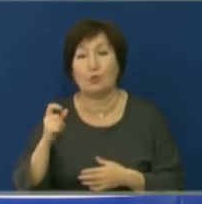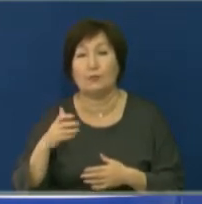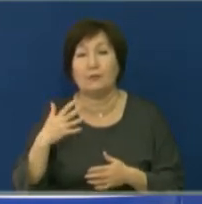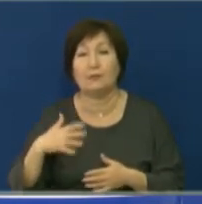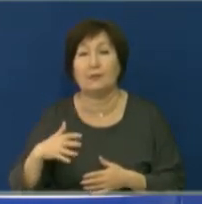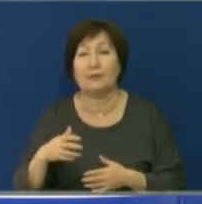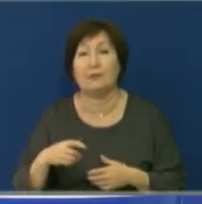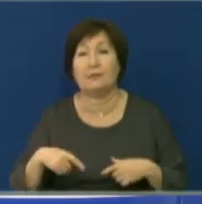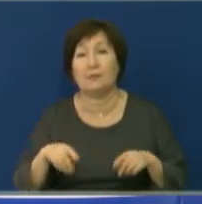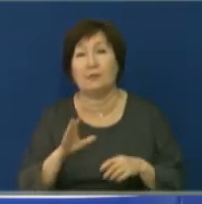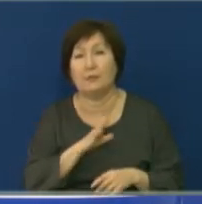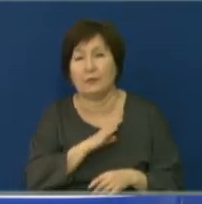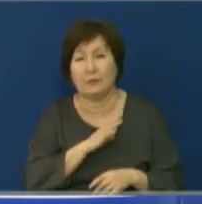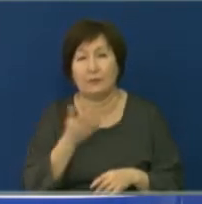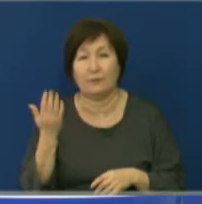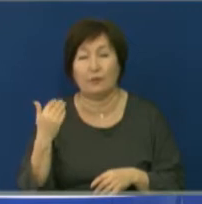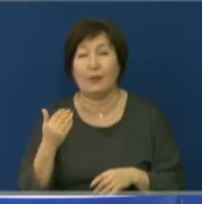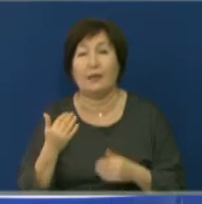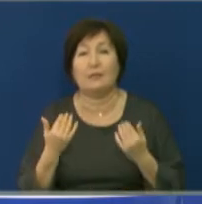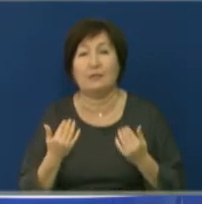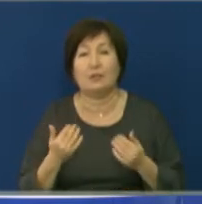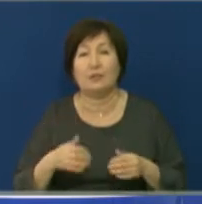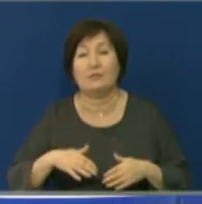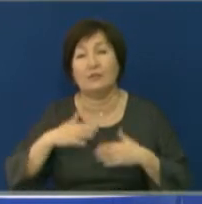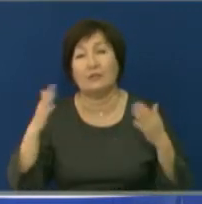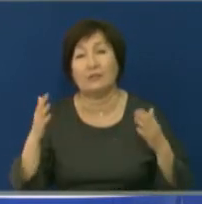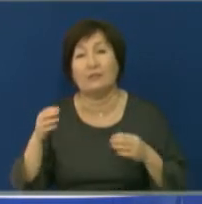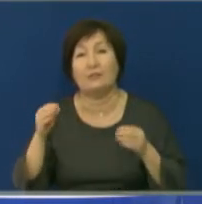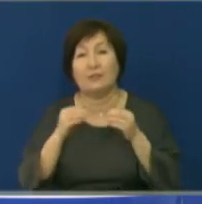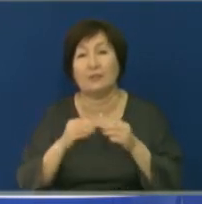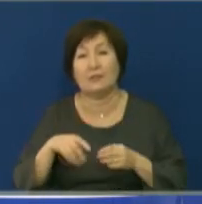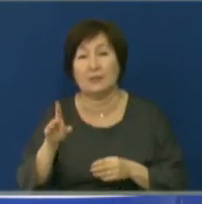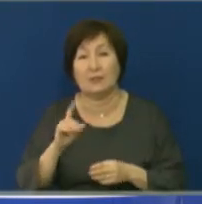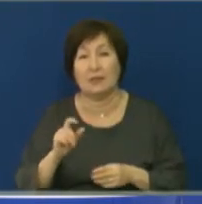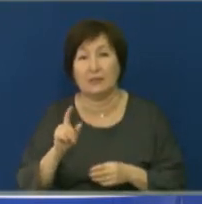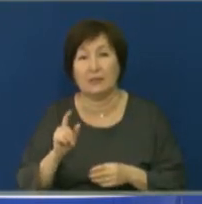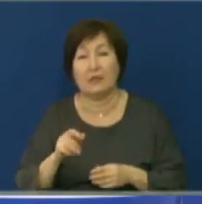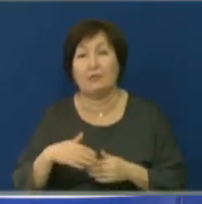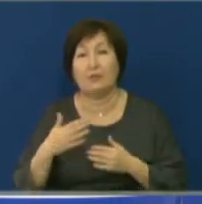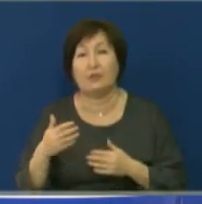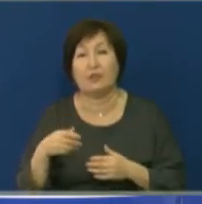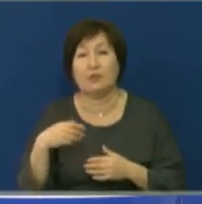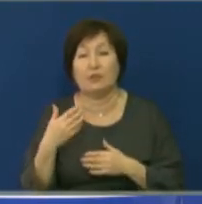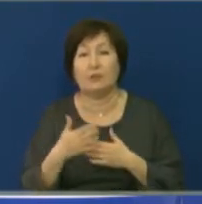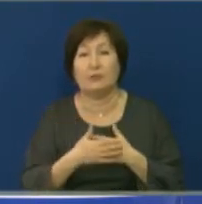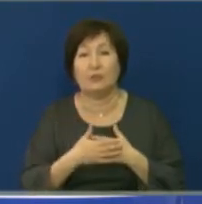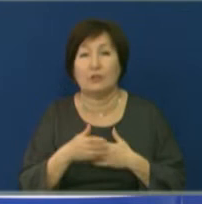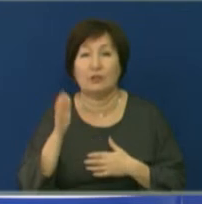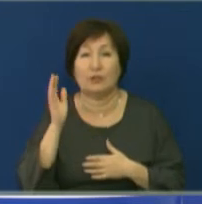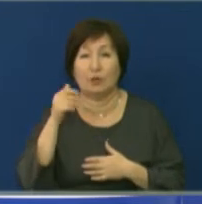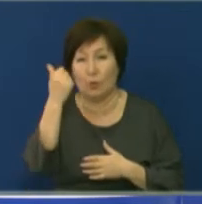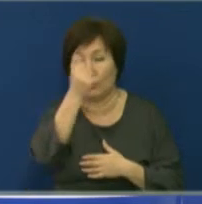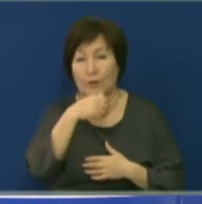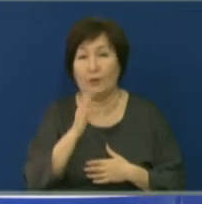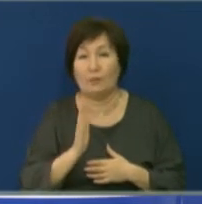вырос практически в 10 раз. Поэтому можно с уверенностью говорить, что буквально в течение ближайших лет в регионе не останется